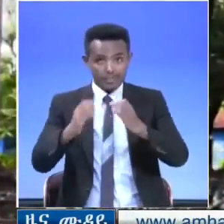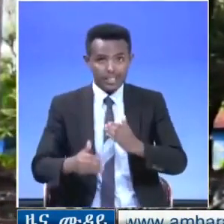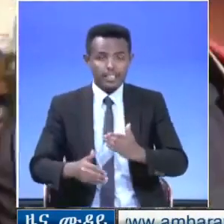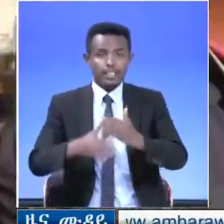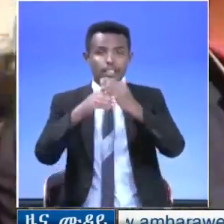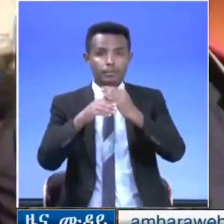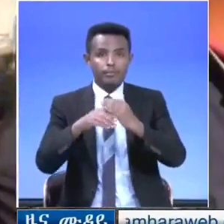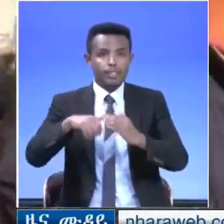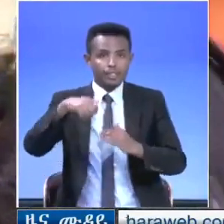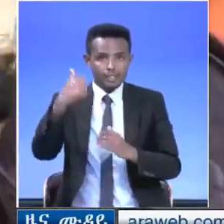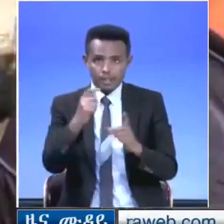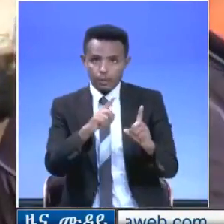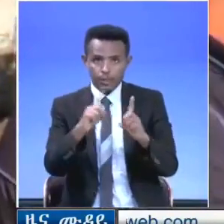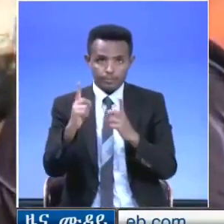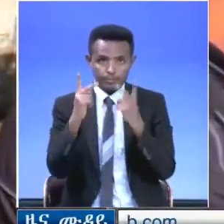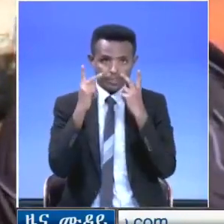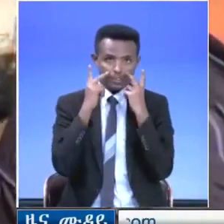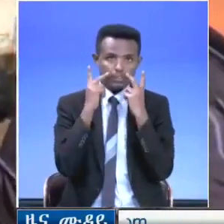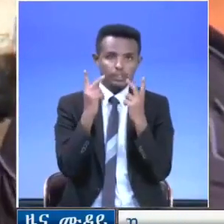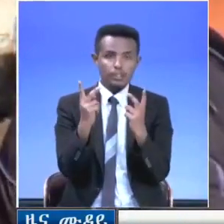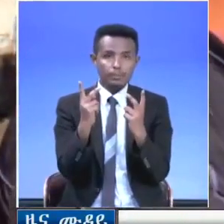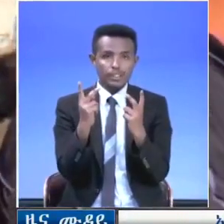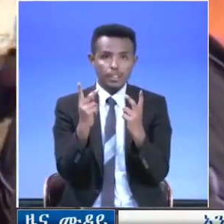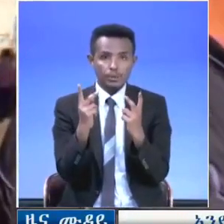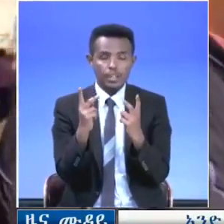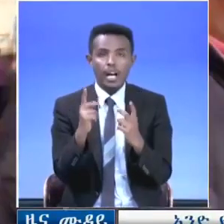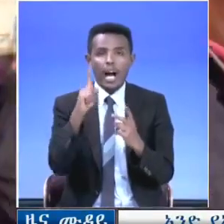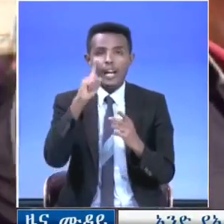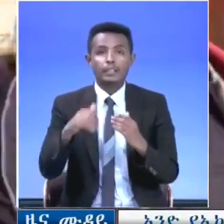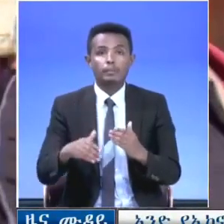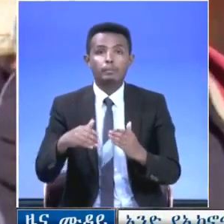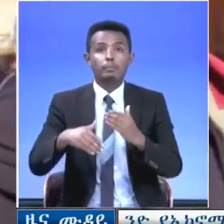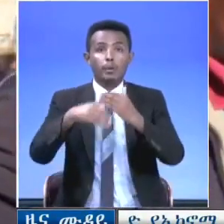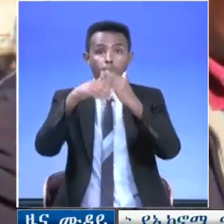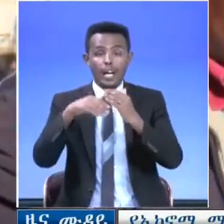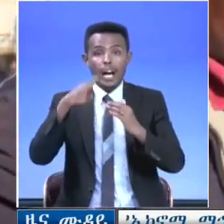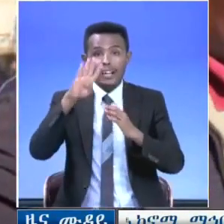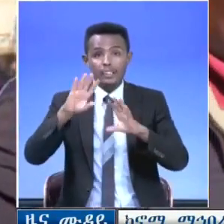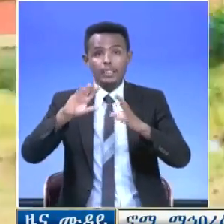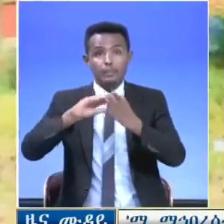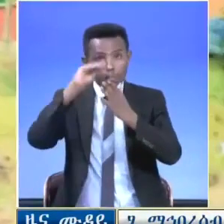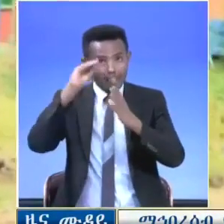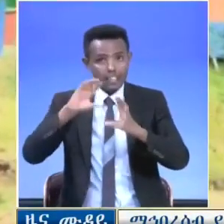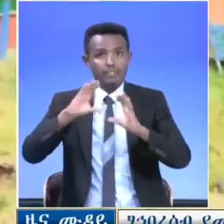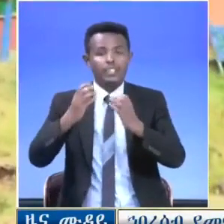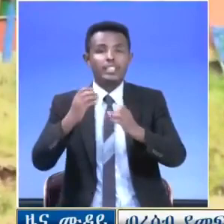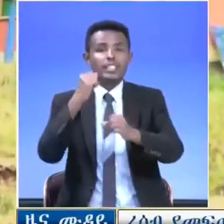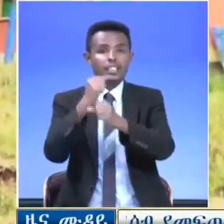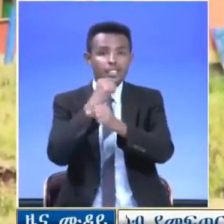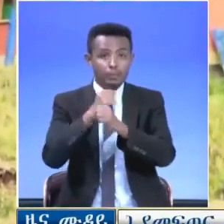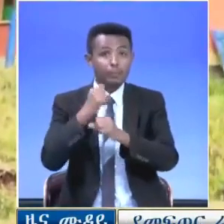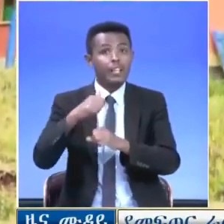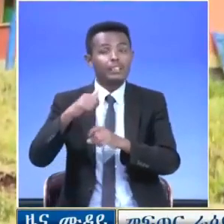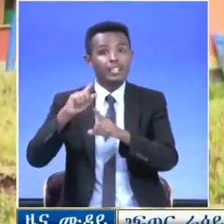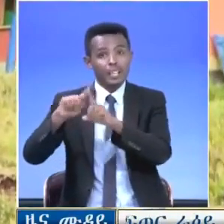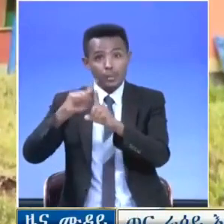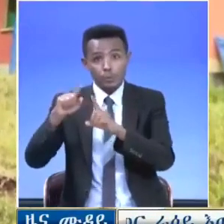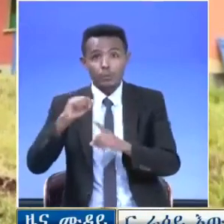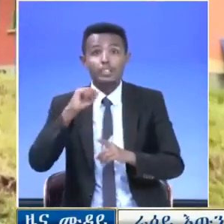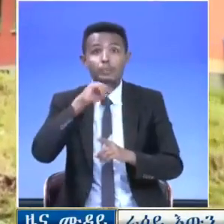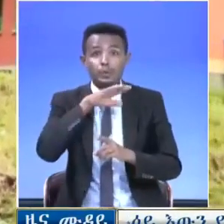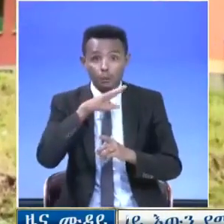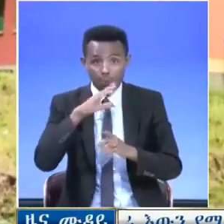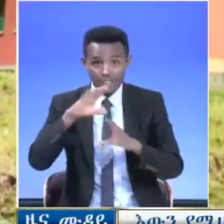ደግሞ እዚህ እንደምታዩት አንድ ብሎክ 4 የመማሪያ ክፍል እየተሰራ ነው። በተለያዩ የተጎሳቆሉ ክፍሎች ላይ